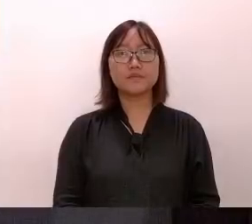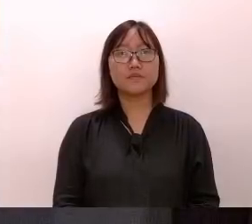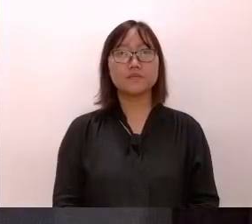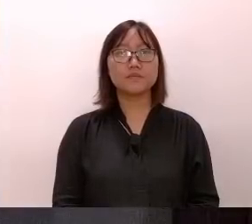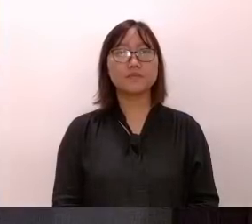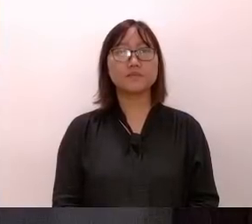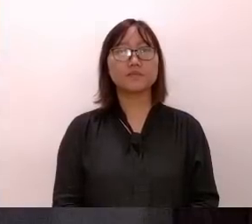MP3